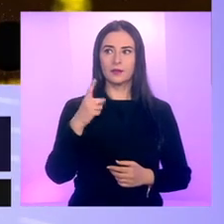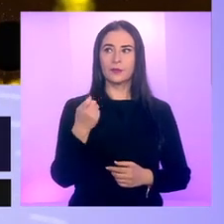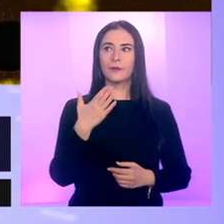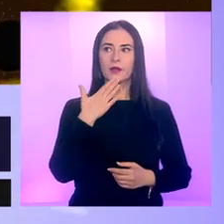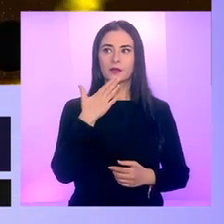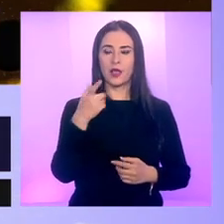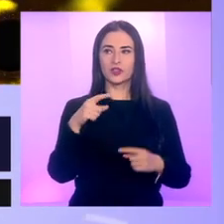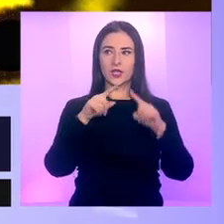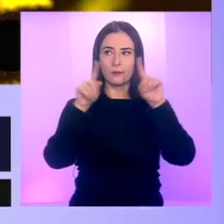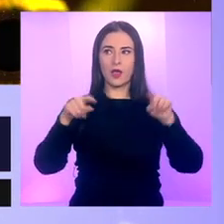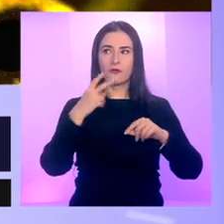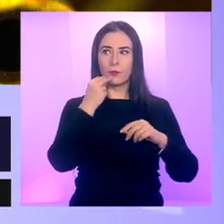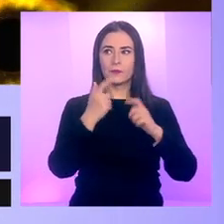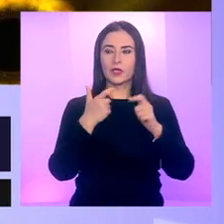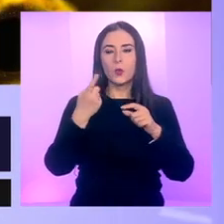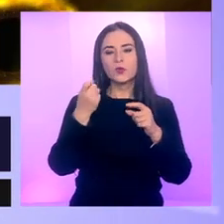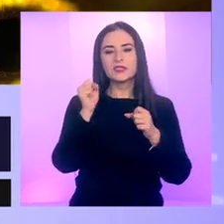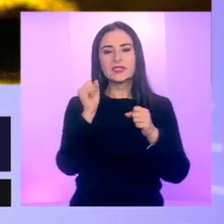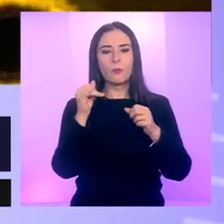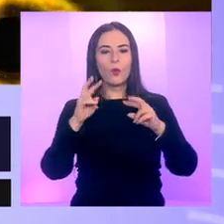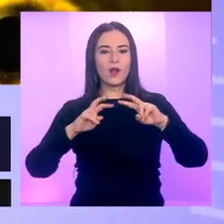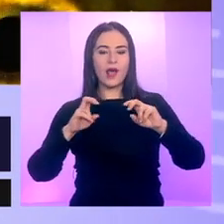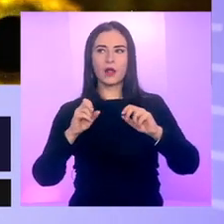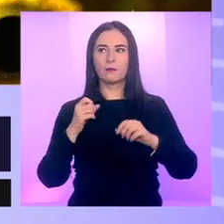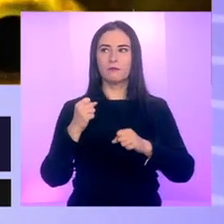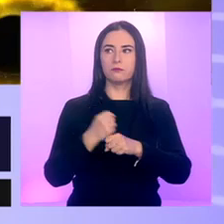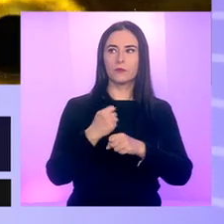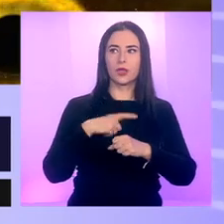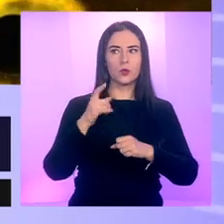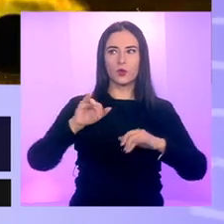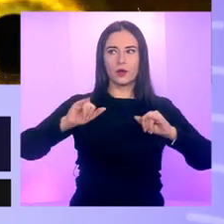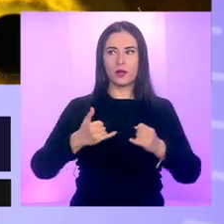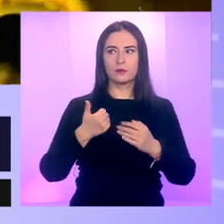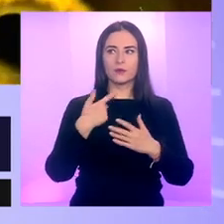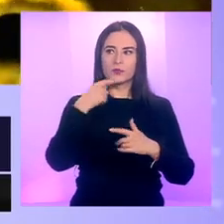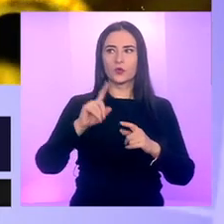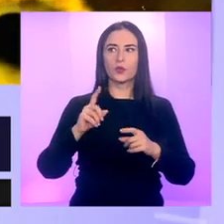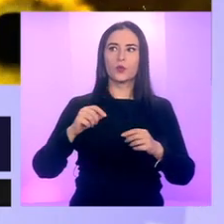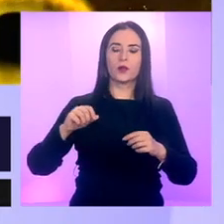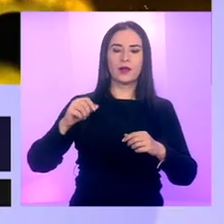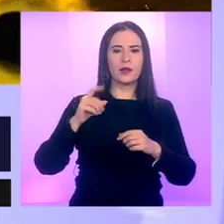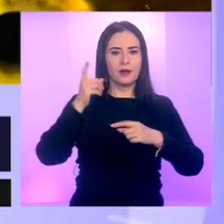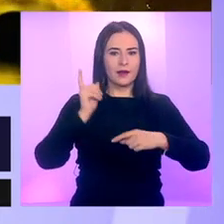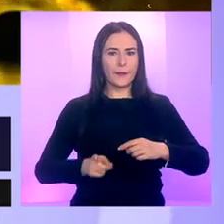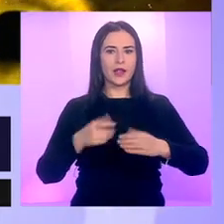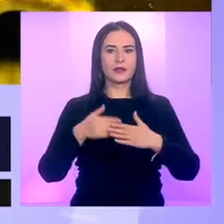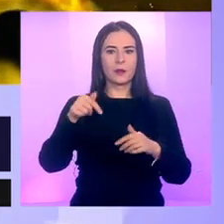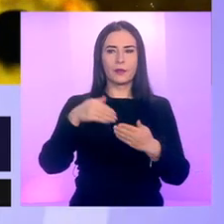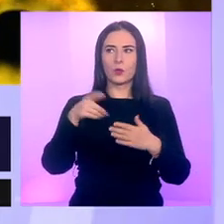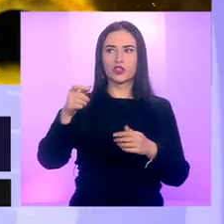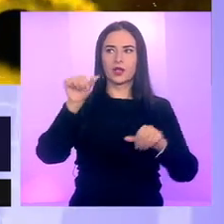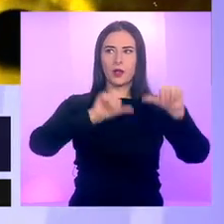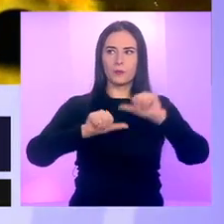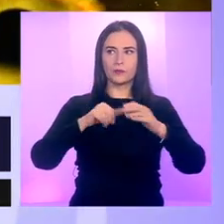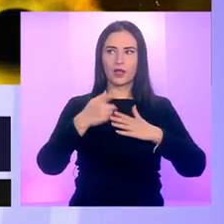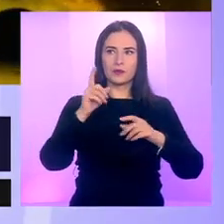cum ați menționat, că este vorba de o simulare. Nu este vorba de o gaură neagră. Nimeni n-a creat în laborator o gaură neagră, deci trebuie să